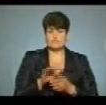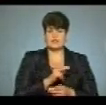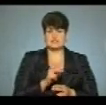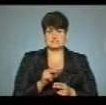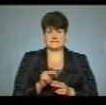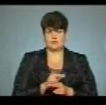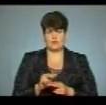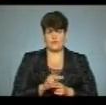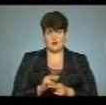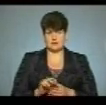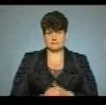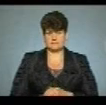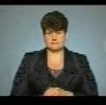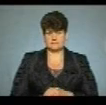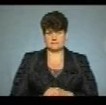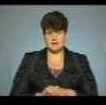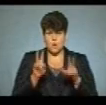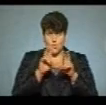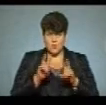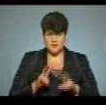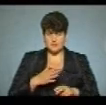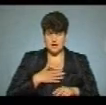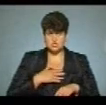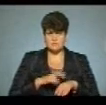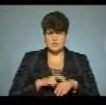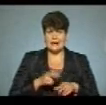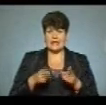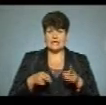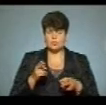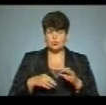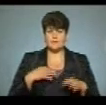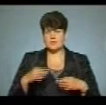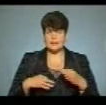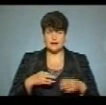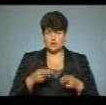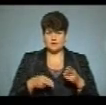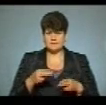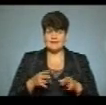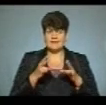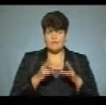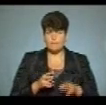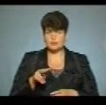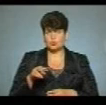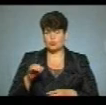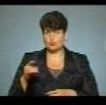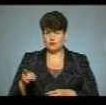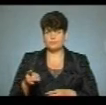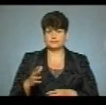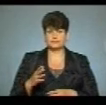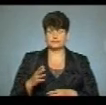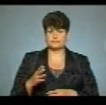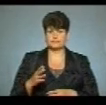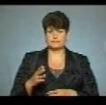Світлана Вус. Оглянути нашими лікарями, хірургом, нейрохірургом, травматологом,